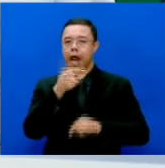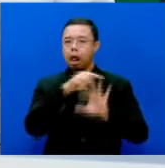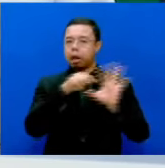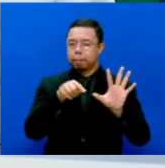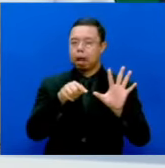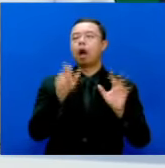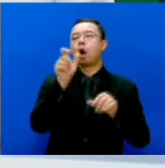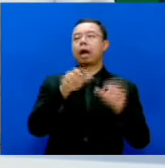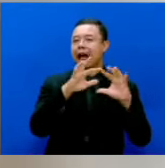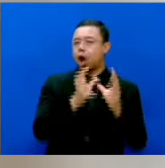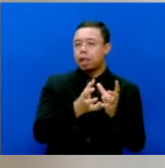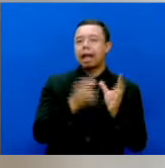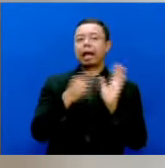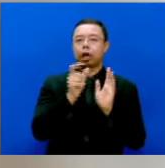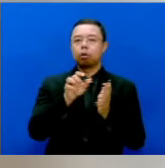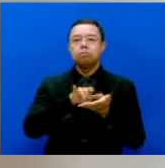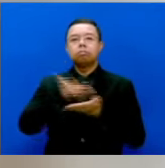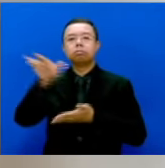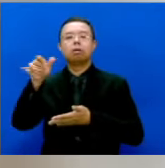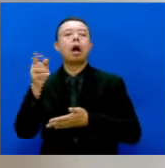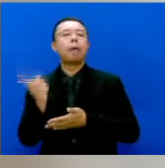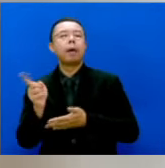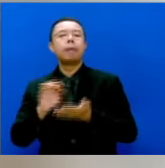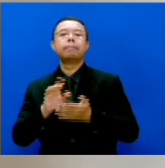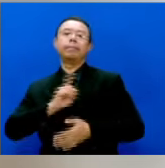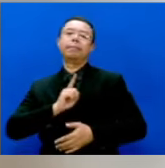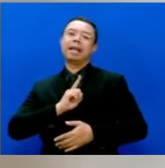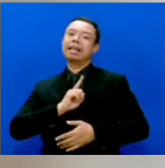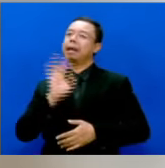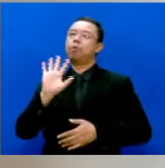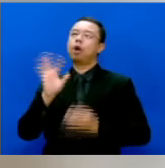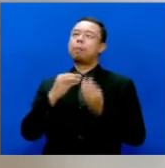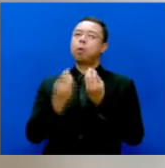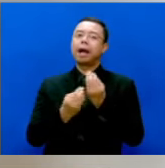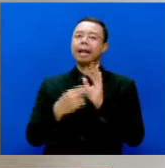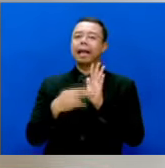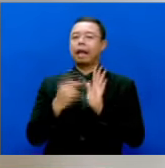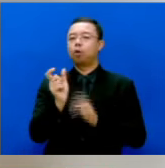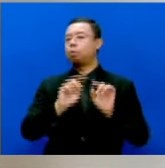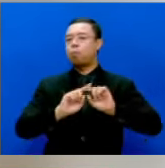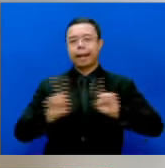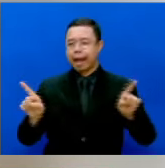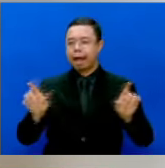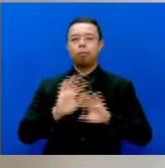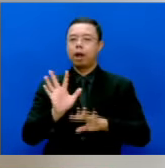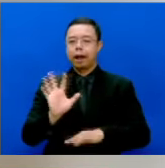kelima warga NU tersebut menjadi kapasitasnya Sebagai pribadi dan tidak membawa nama organisasi